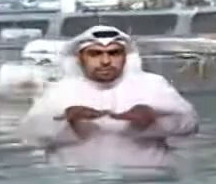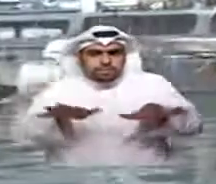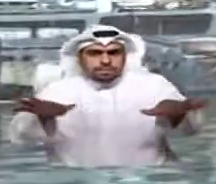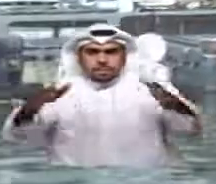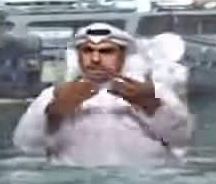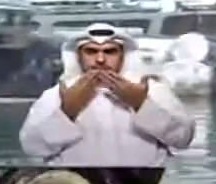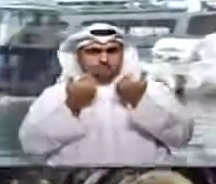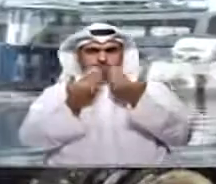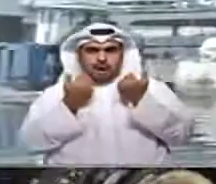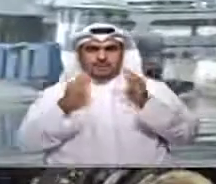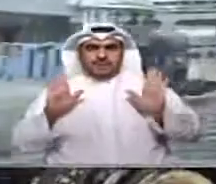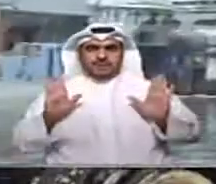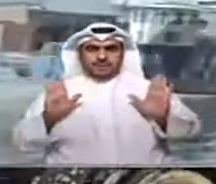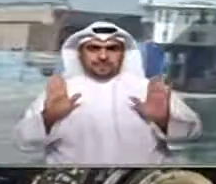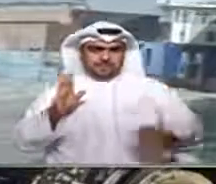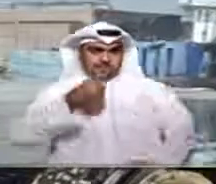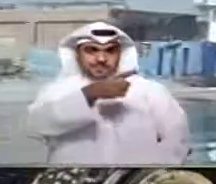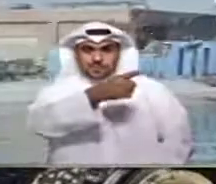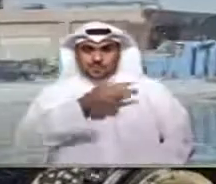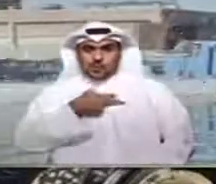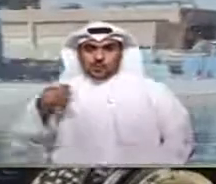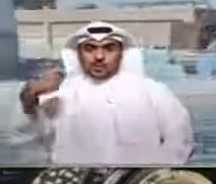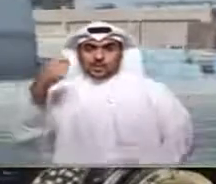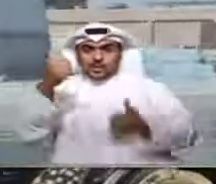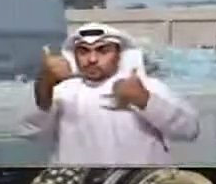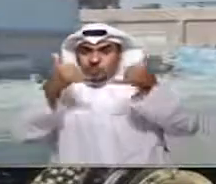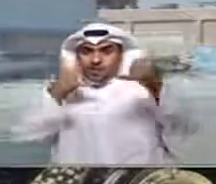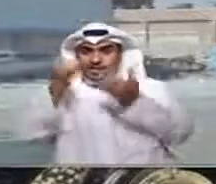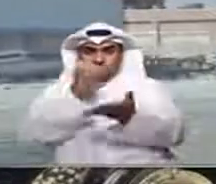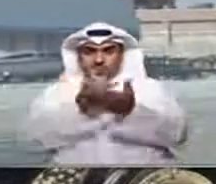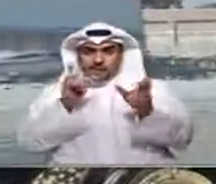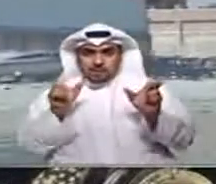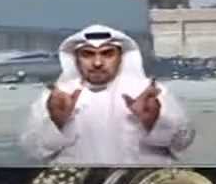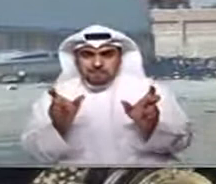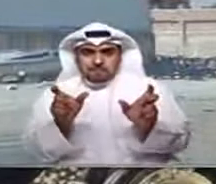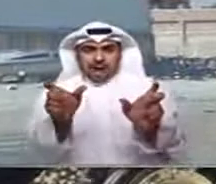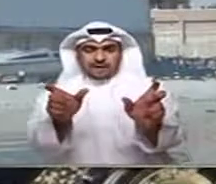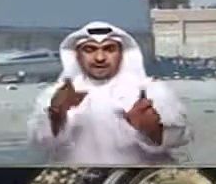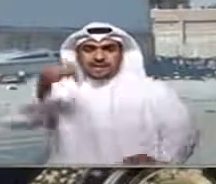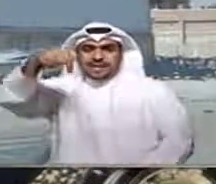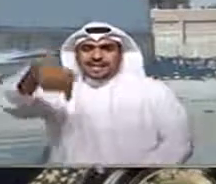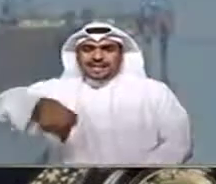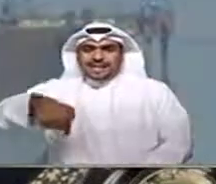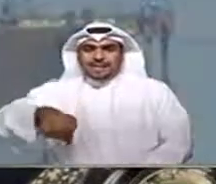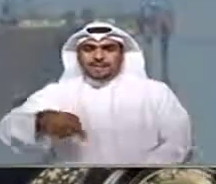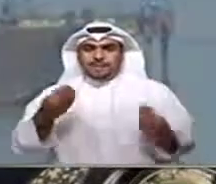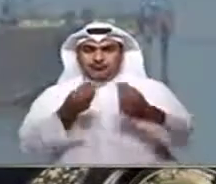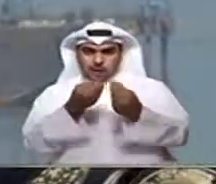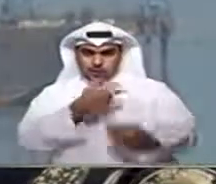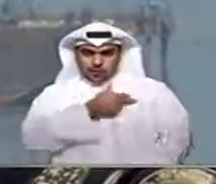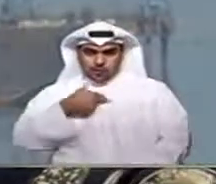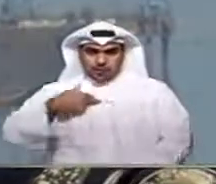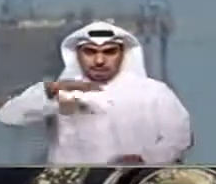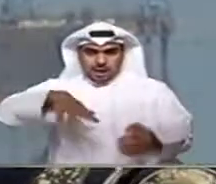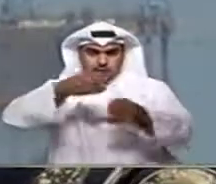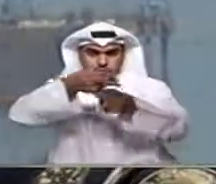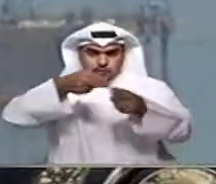البحري بالتنسيق مع جهات الدولة المعنية بمباشرة أعمال إزالة السفن الموجودة في تلك المنطقة تمهيدا